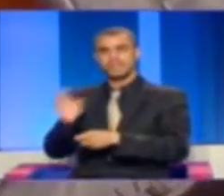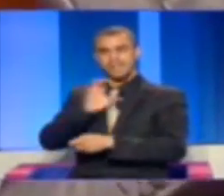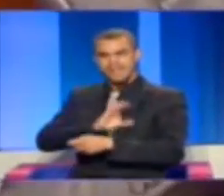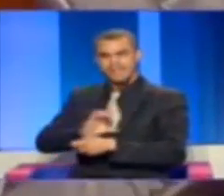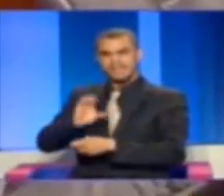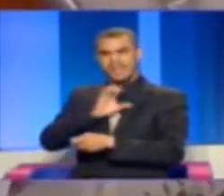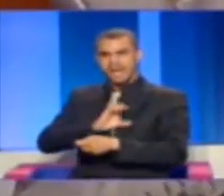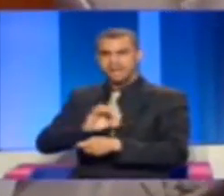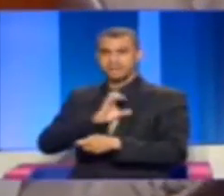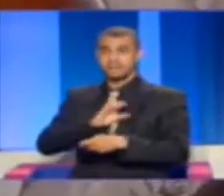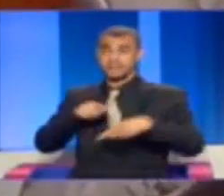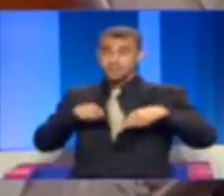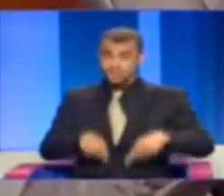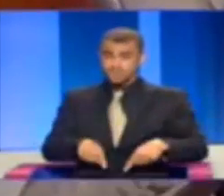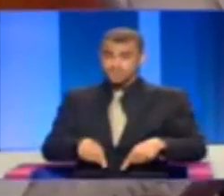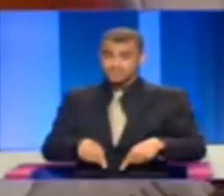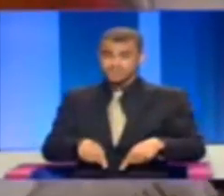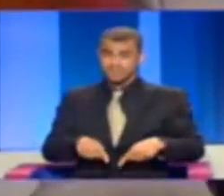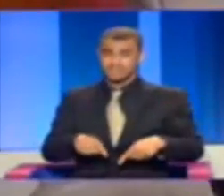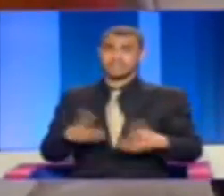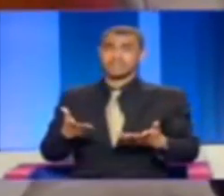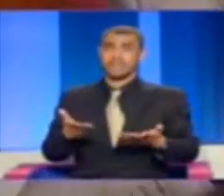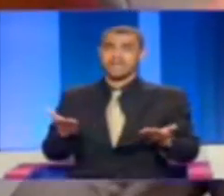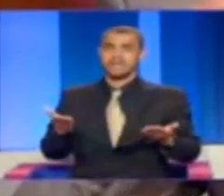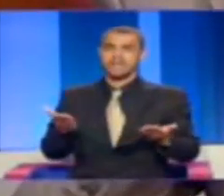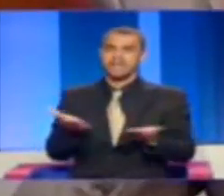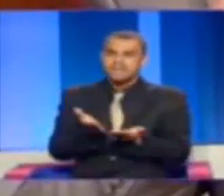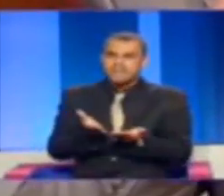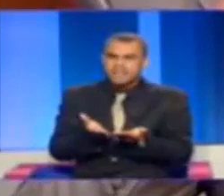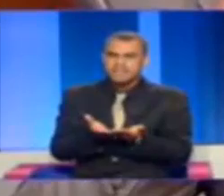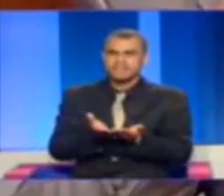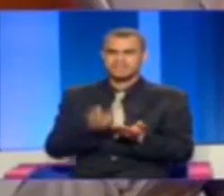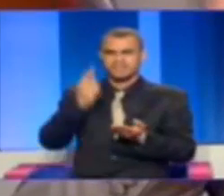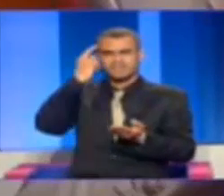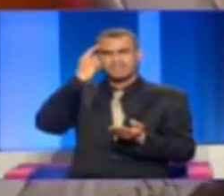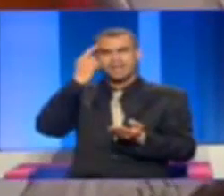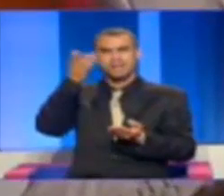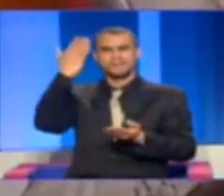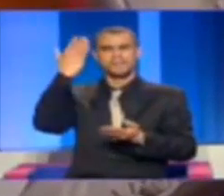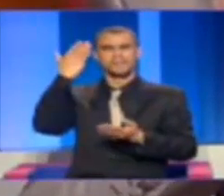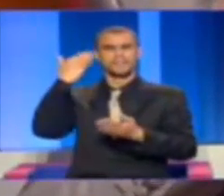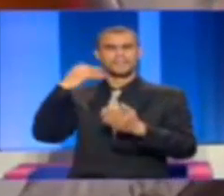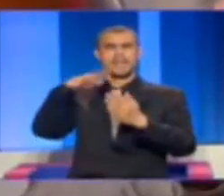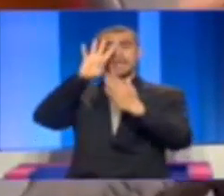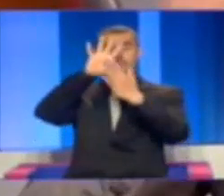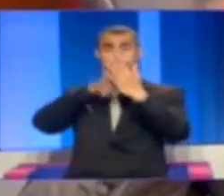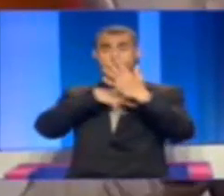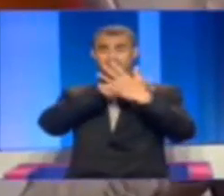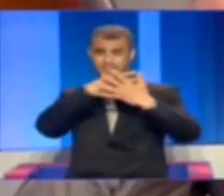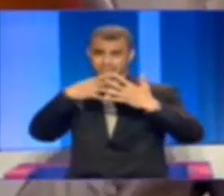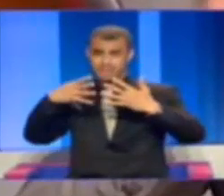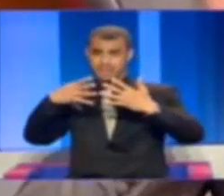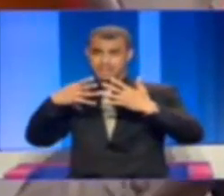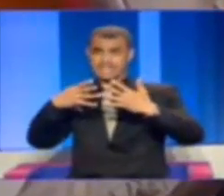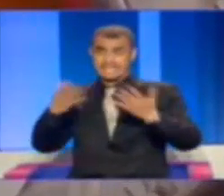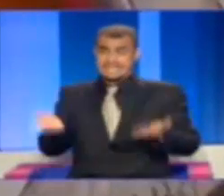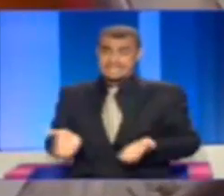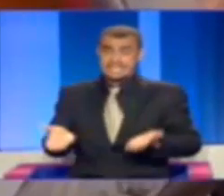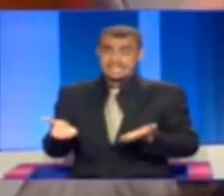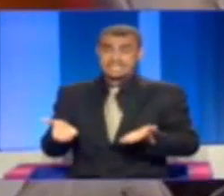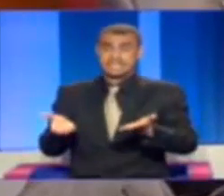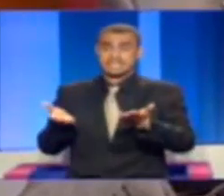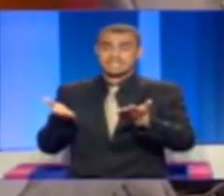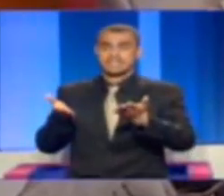كيبقى بان الوزاره محتاجه جا البروغرام ديرجونس، المخطط الاستعجالي. المخطط الاستعجالي جاوب واحد